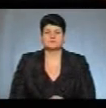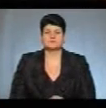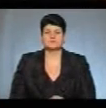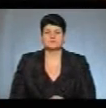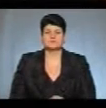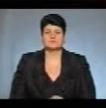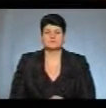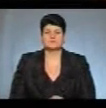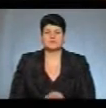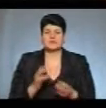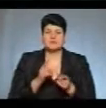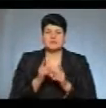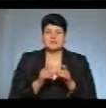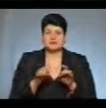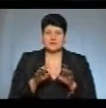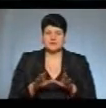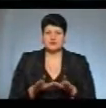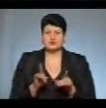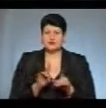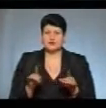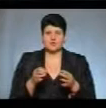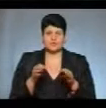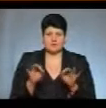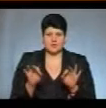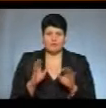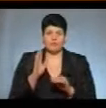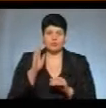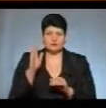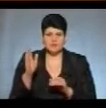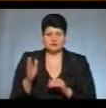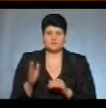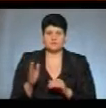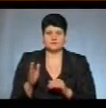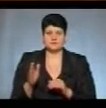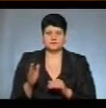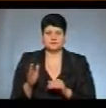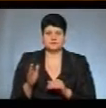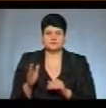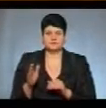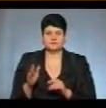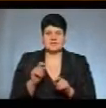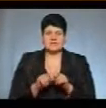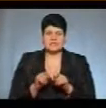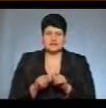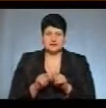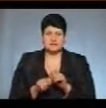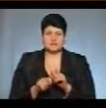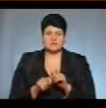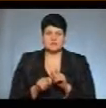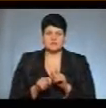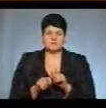Розібратися і прийняти рішення, що не позбавляє в подальшому, в майбутньому слідчої, так би